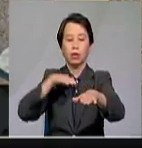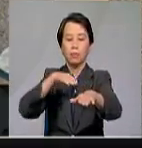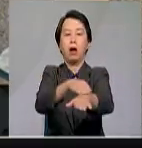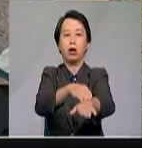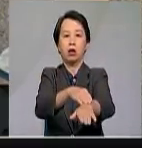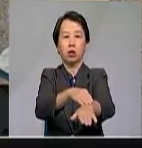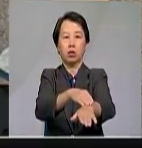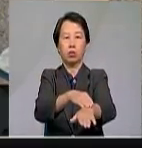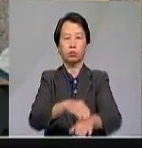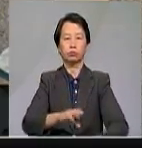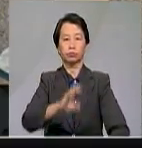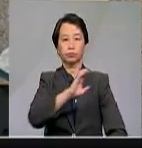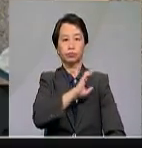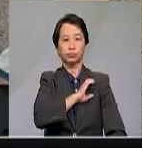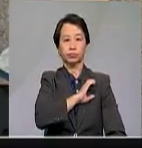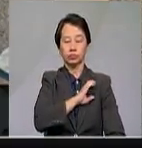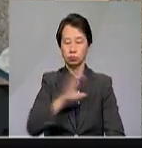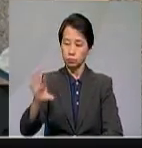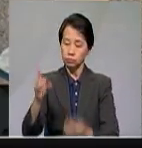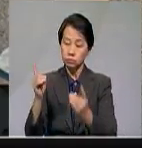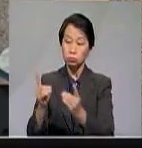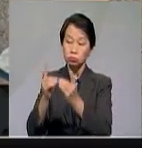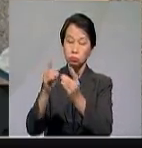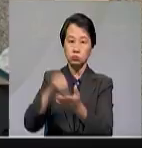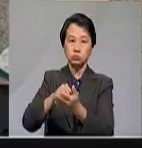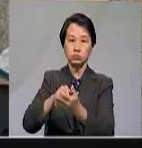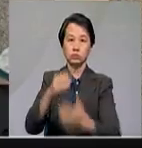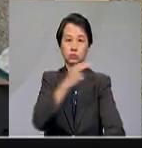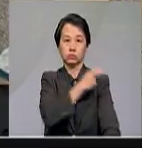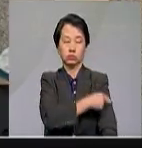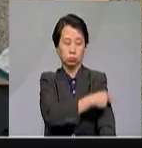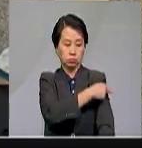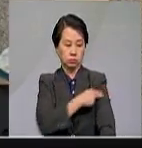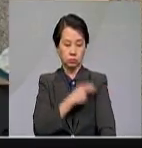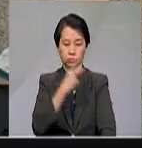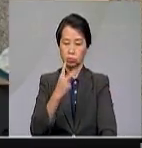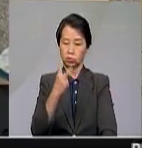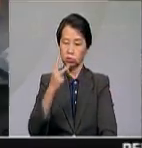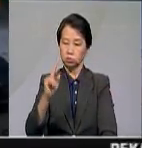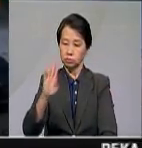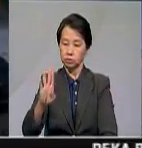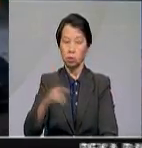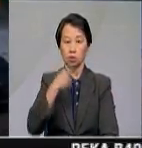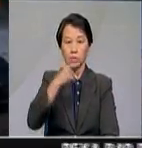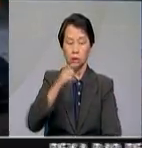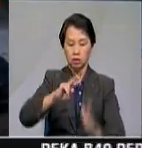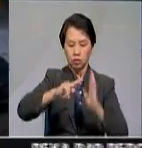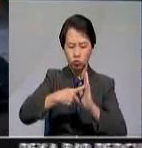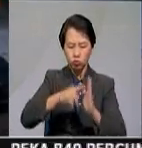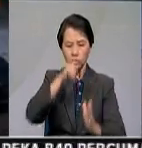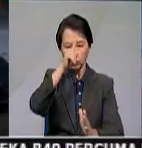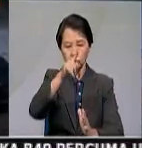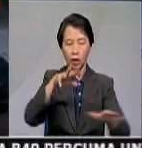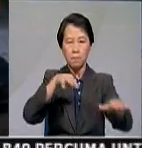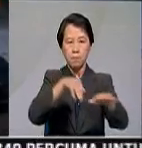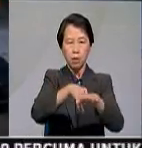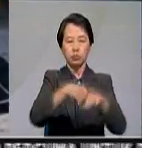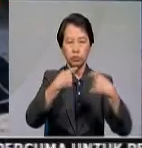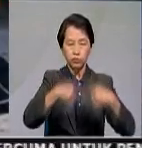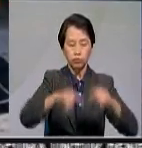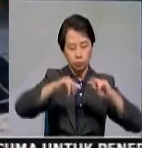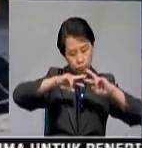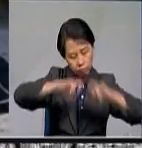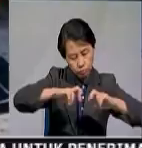perlahan. Superintenden Azman yang ditemui di Unit Forensik Hospital Kuala Kubu Baru berkata, punca sebenar kemalangan masih dalam